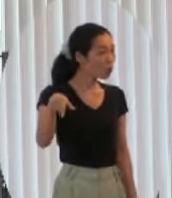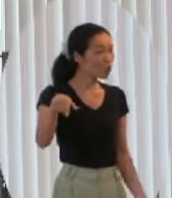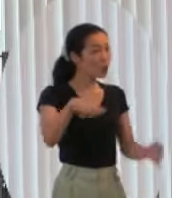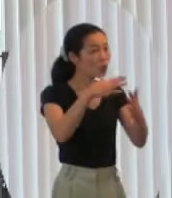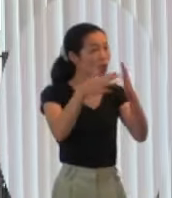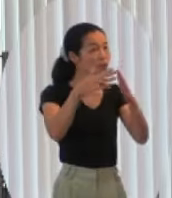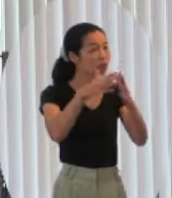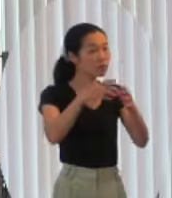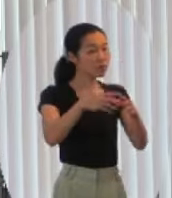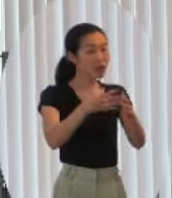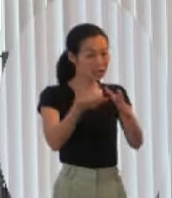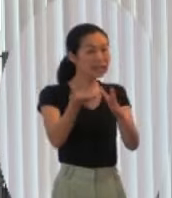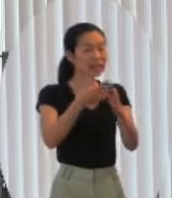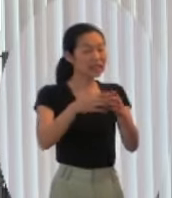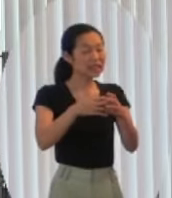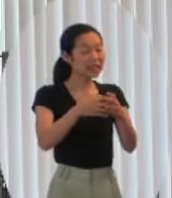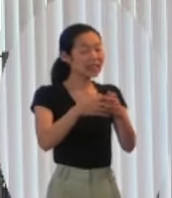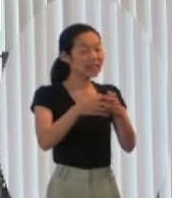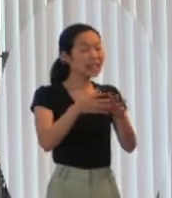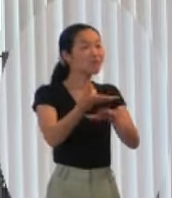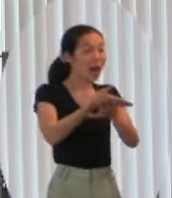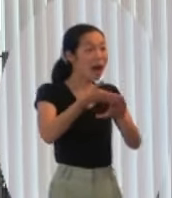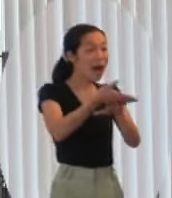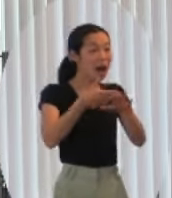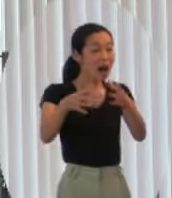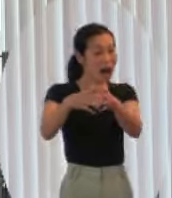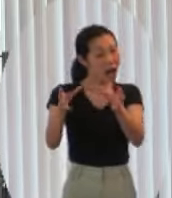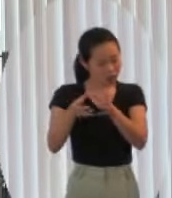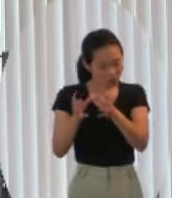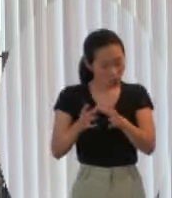的に参加して、たまたまその